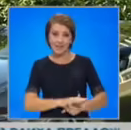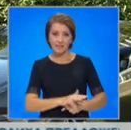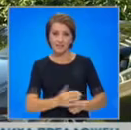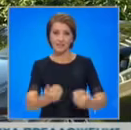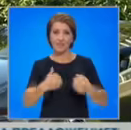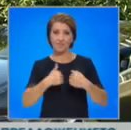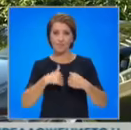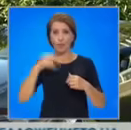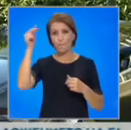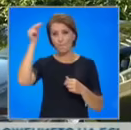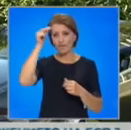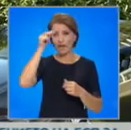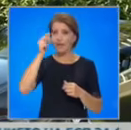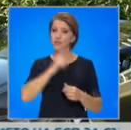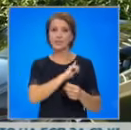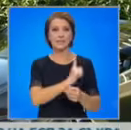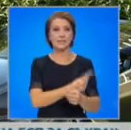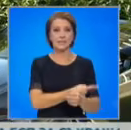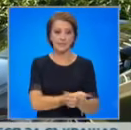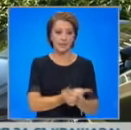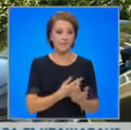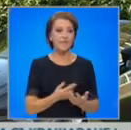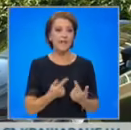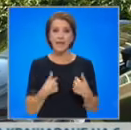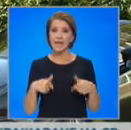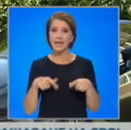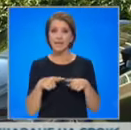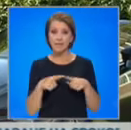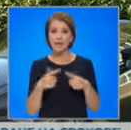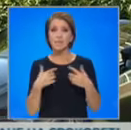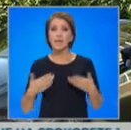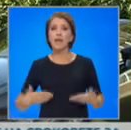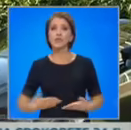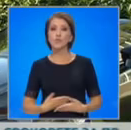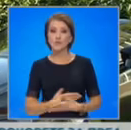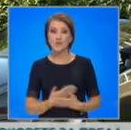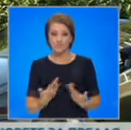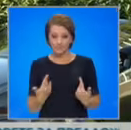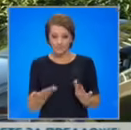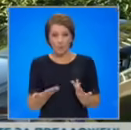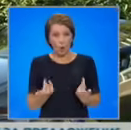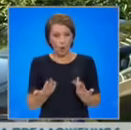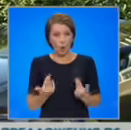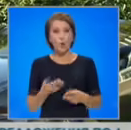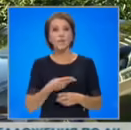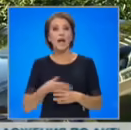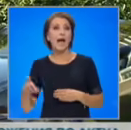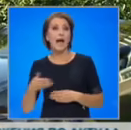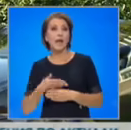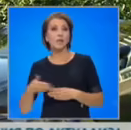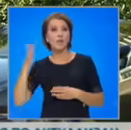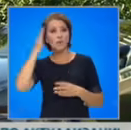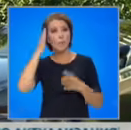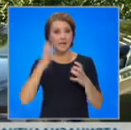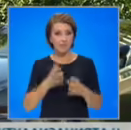България ще се засилва. И ние имаме нужда, възможно по-скоро, от редовно правителство